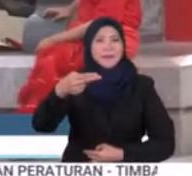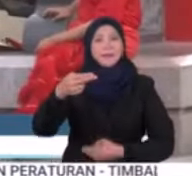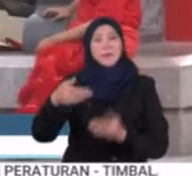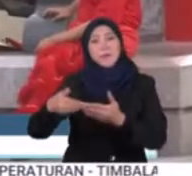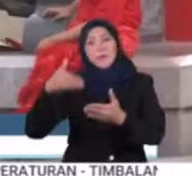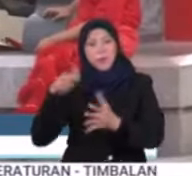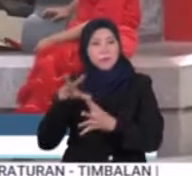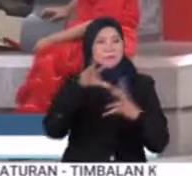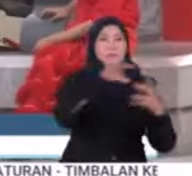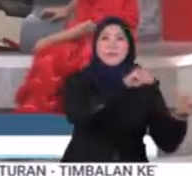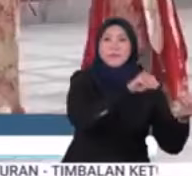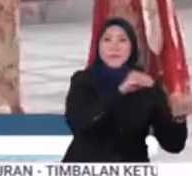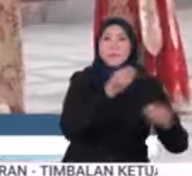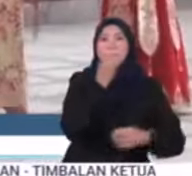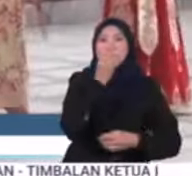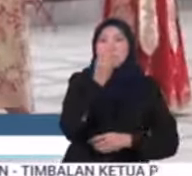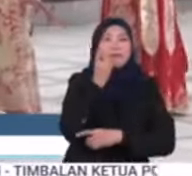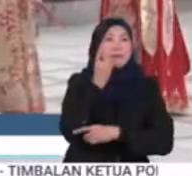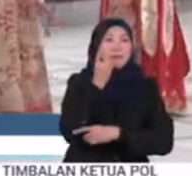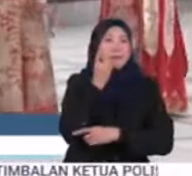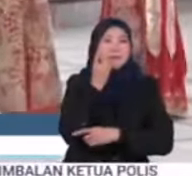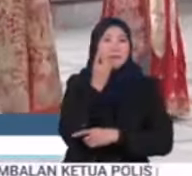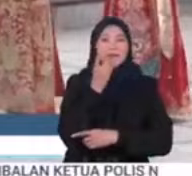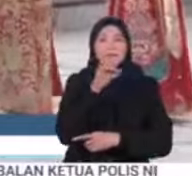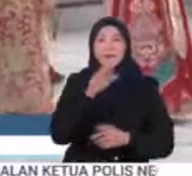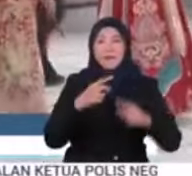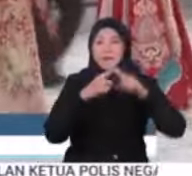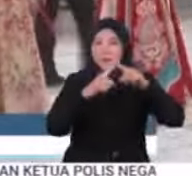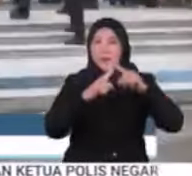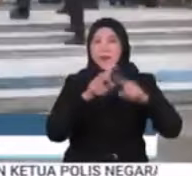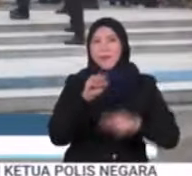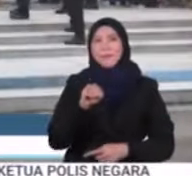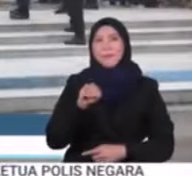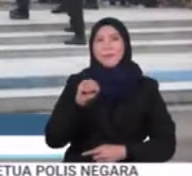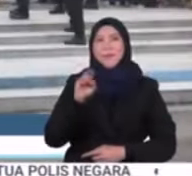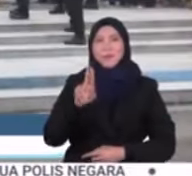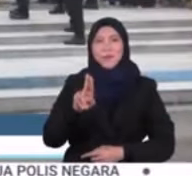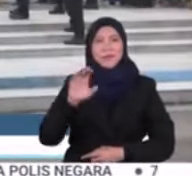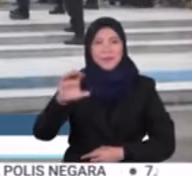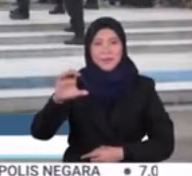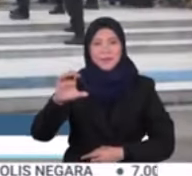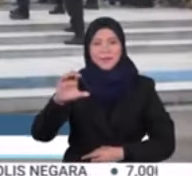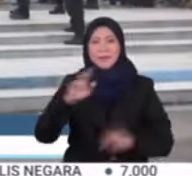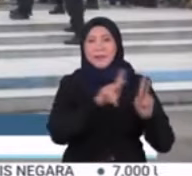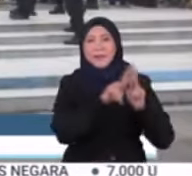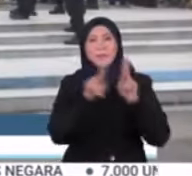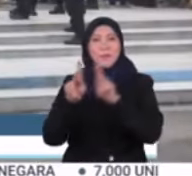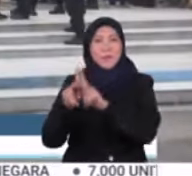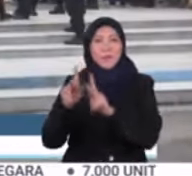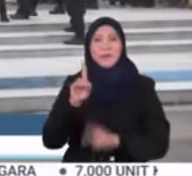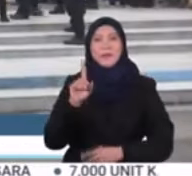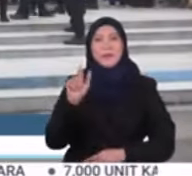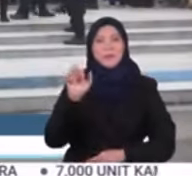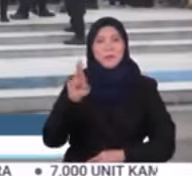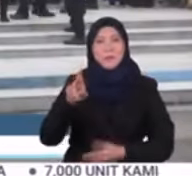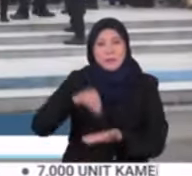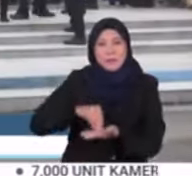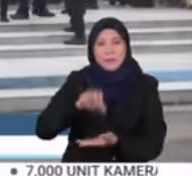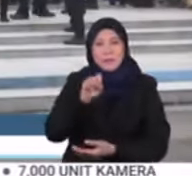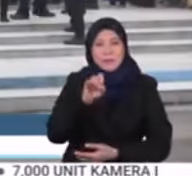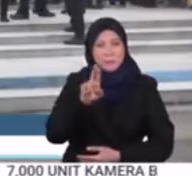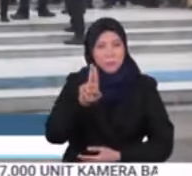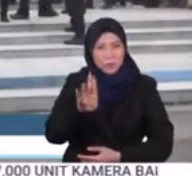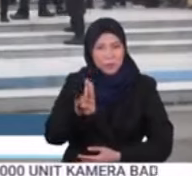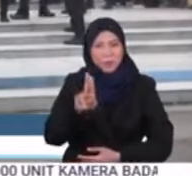ke majelis tantapan malam di dewan muc di kampungnyabur di eee sekitar Jalan Bandung sibuk dan pagi